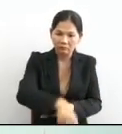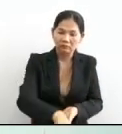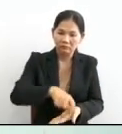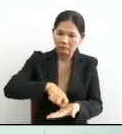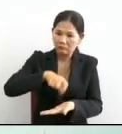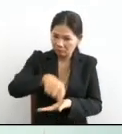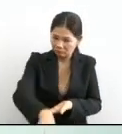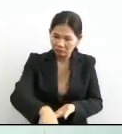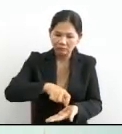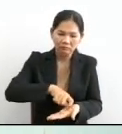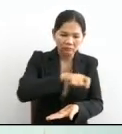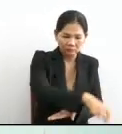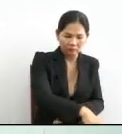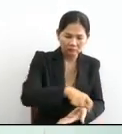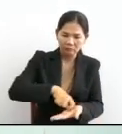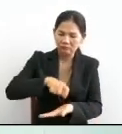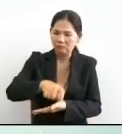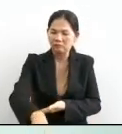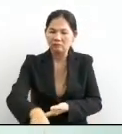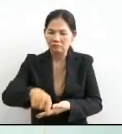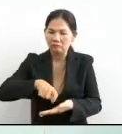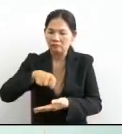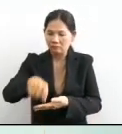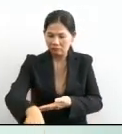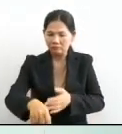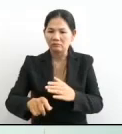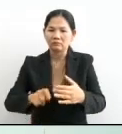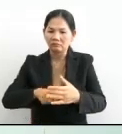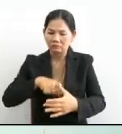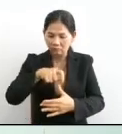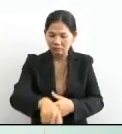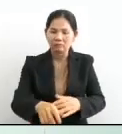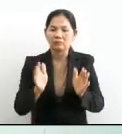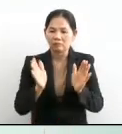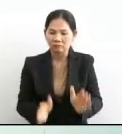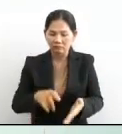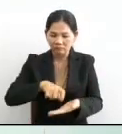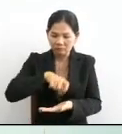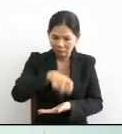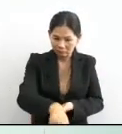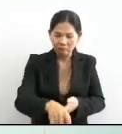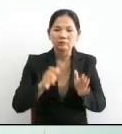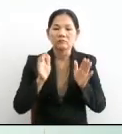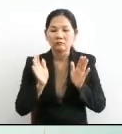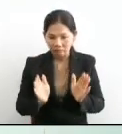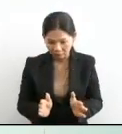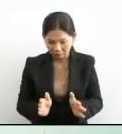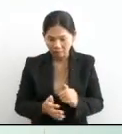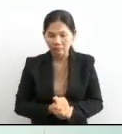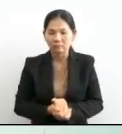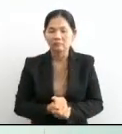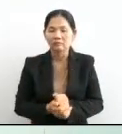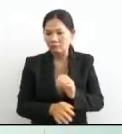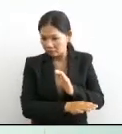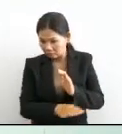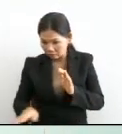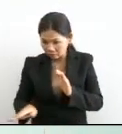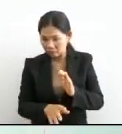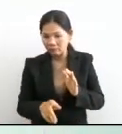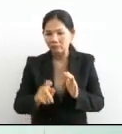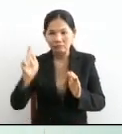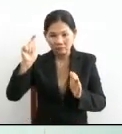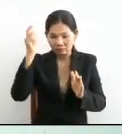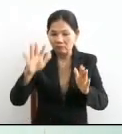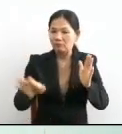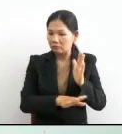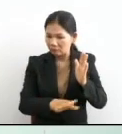thay chi ấy con chà chỉ cá sẽ cò chà cho mấy con cào này hả con chà rồi con cào mấy